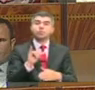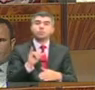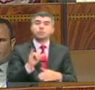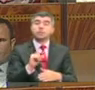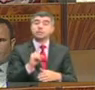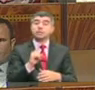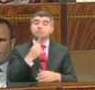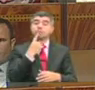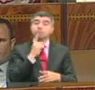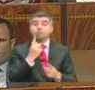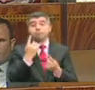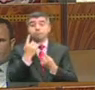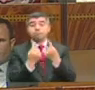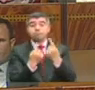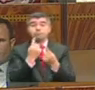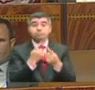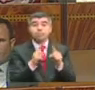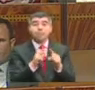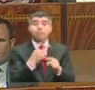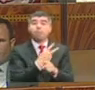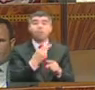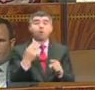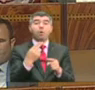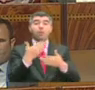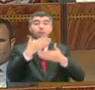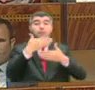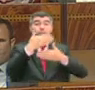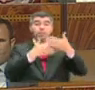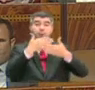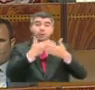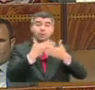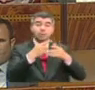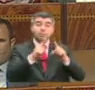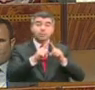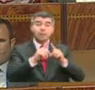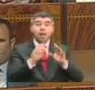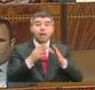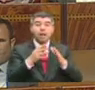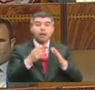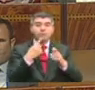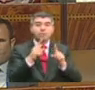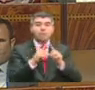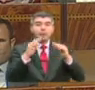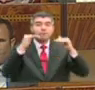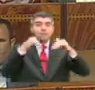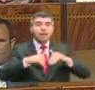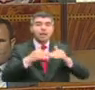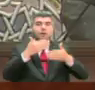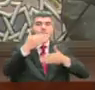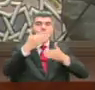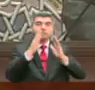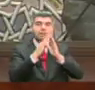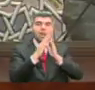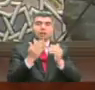إما ممنوعون من البناء من طرف الجيران لأنهم كيخافوا على الديور ديالهم يطيحوا. وكذا